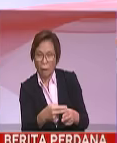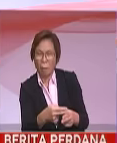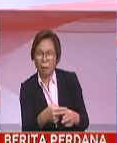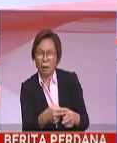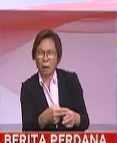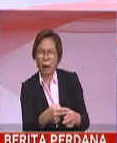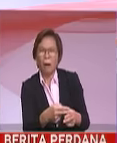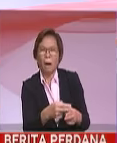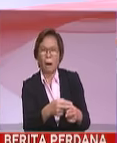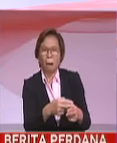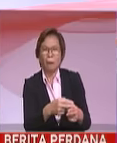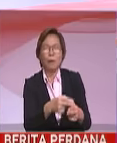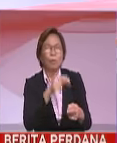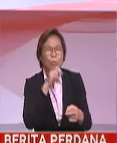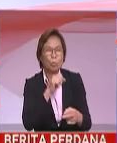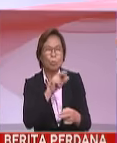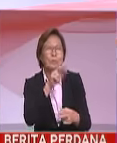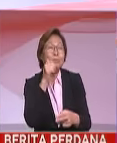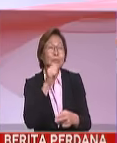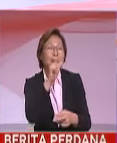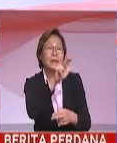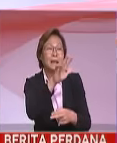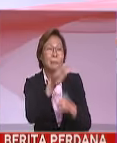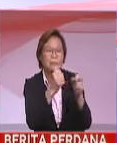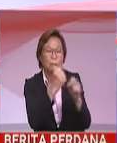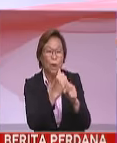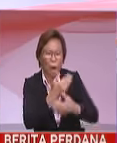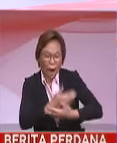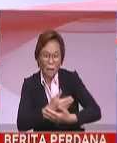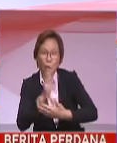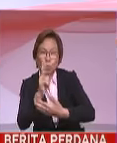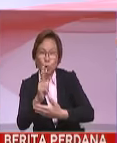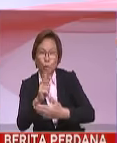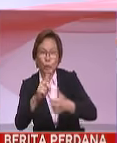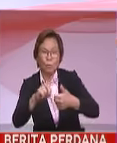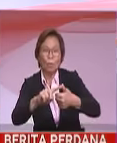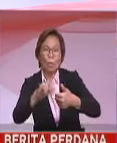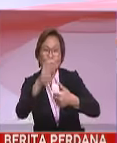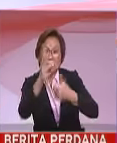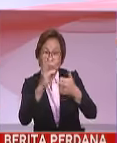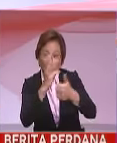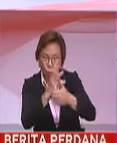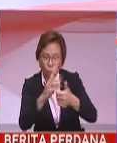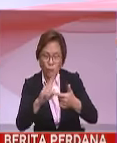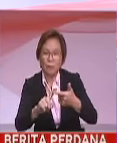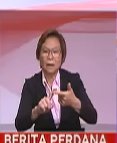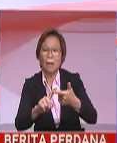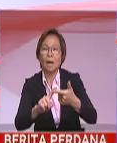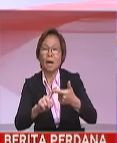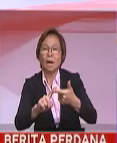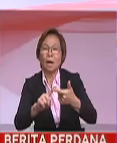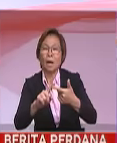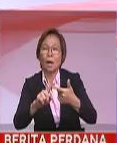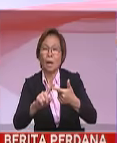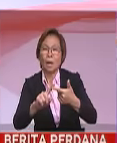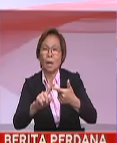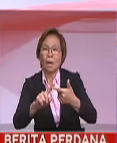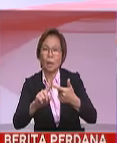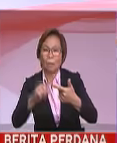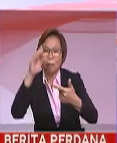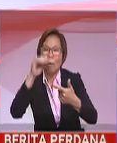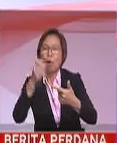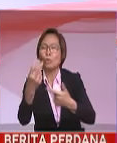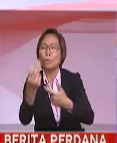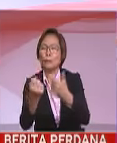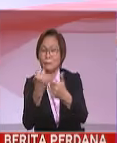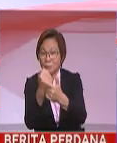sebagai Arkartiga, 35 tahun serta dua anaknya, S. Hashika, 6 tahun dan S. Sharbish,